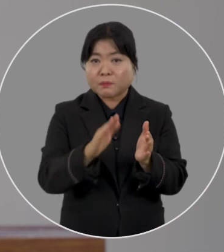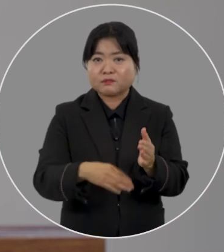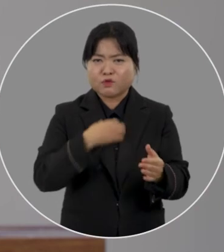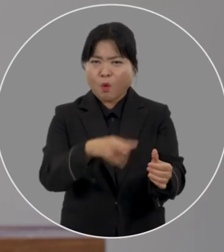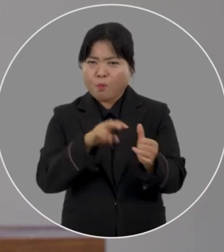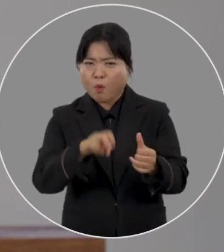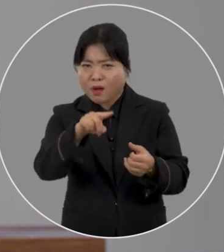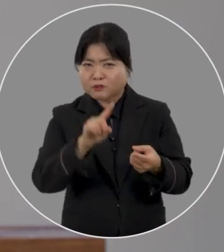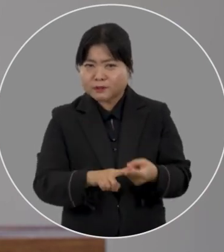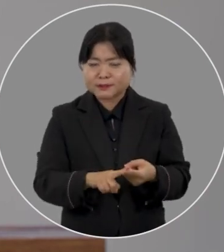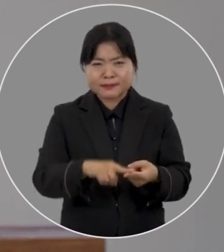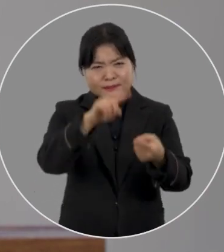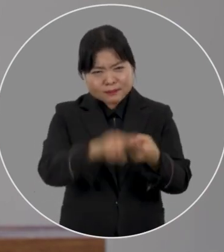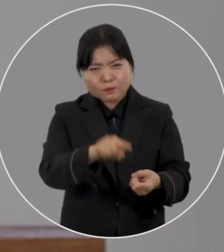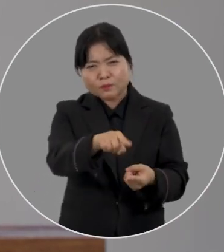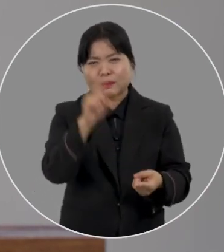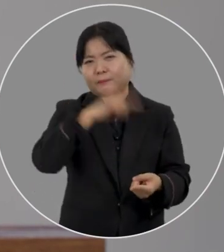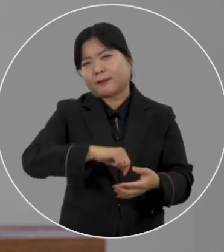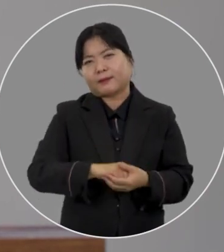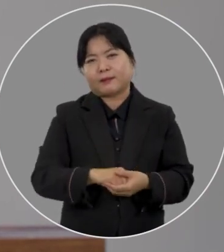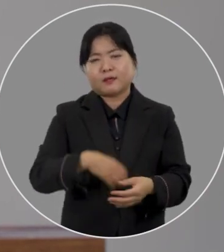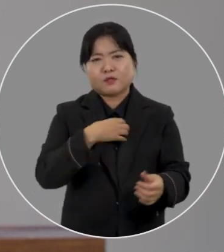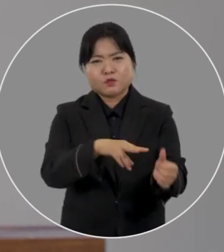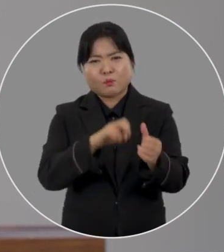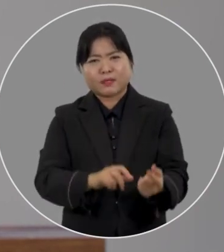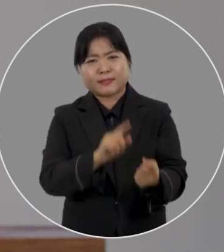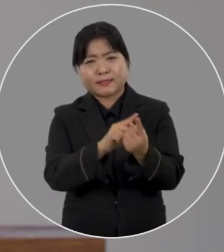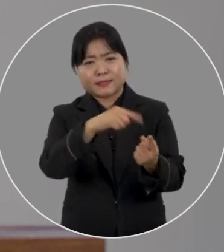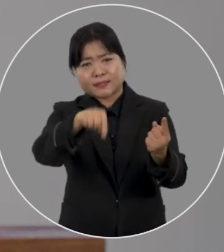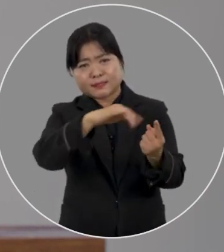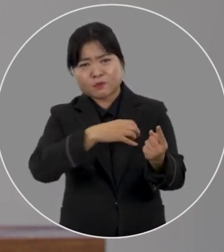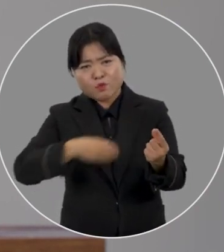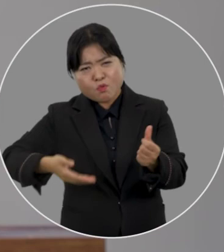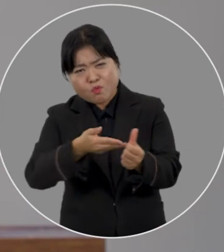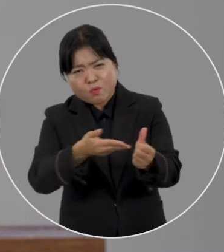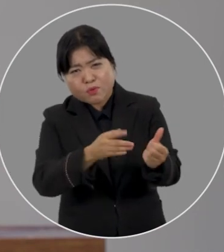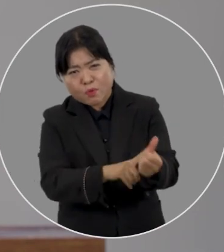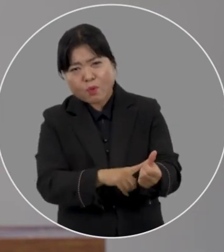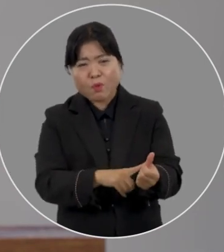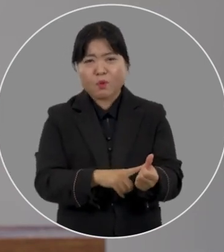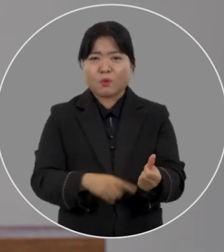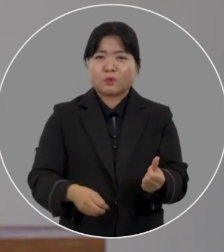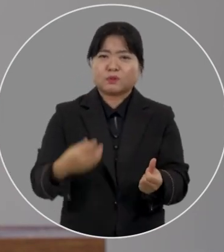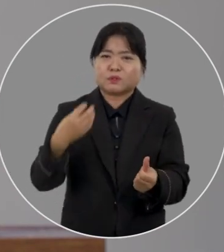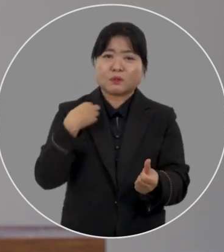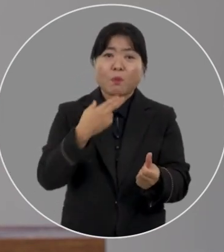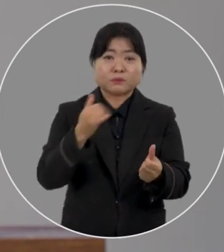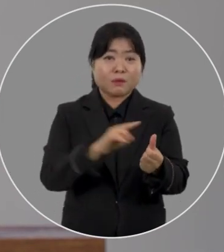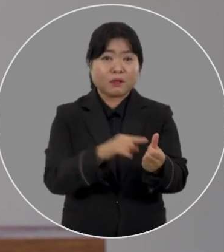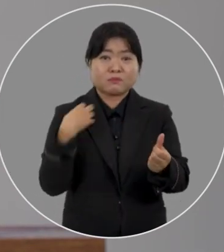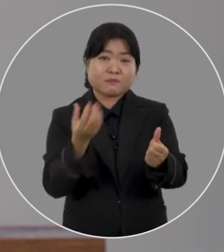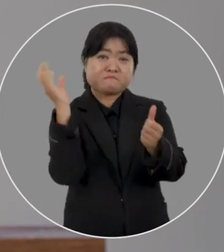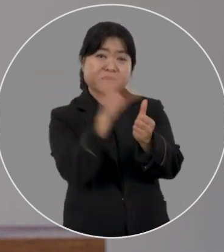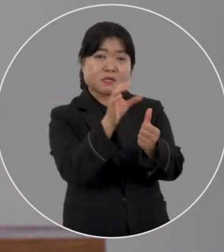하는 것이 참 그 자체로도 나쁘다. 그러니까 혐오의 대상이 된 사람들을 괴롭히고 또 책임이 없는 사람들한테 책임을 전가하고